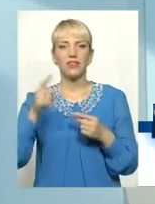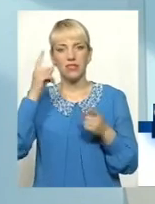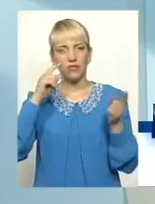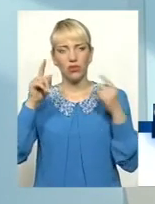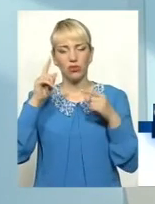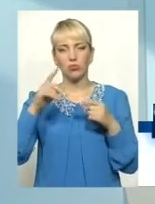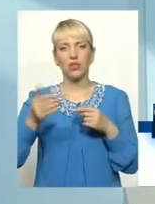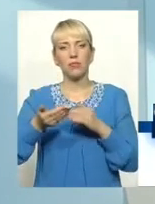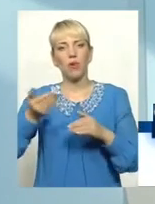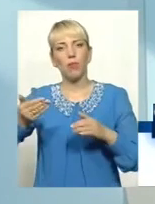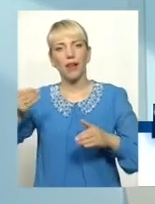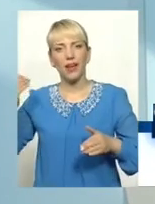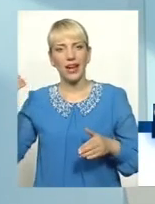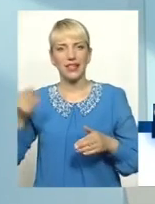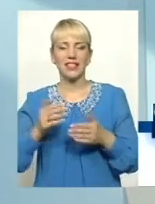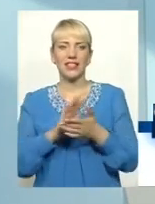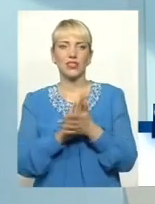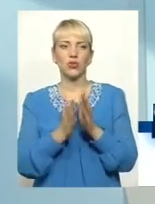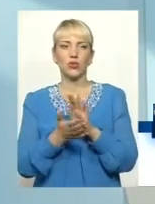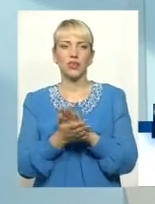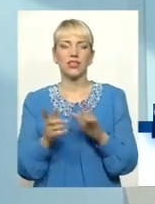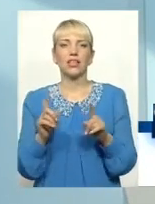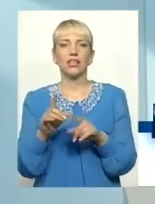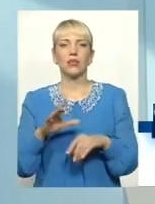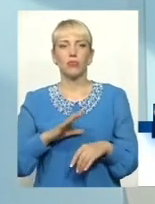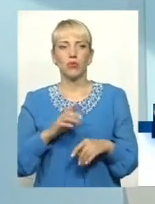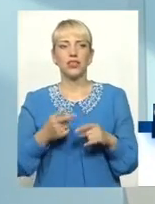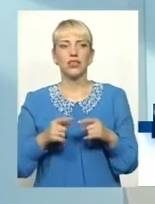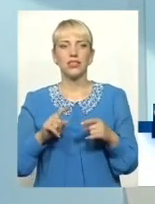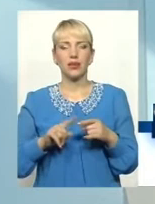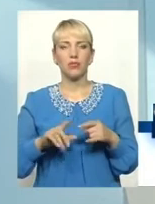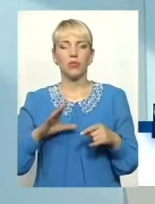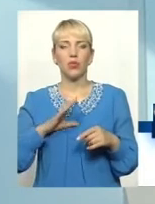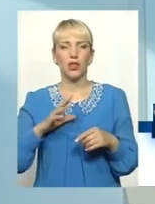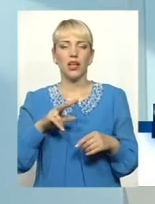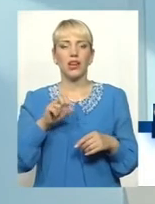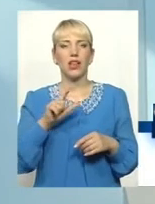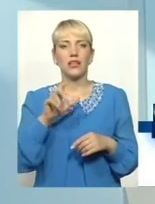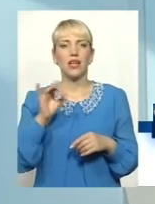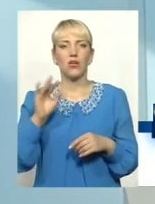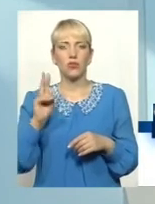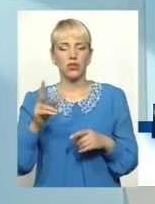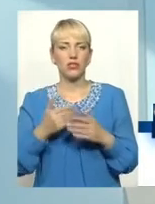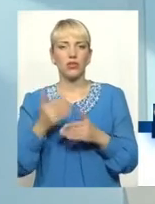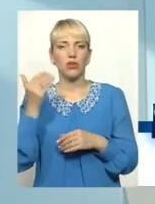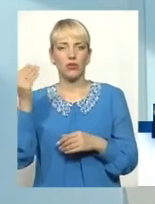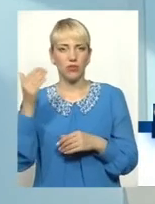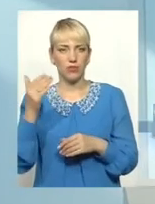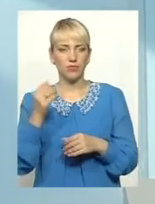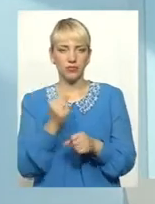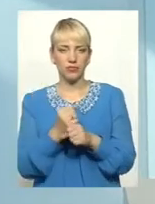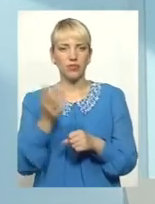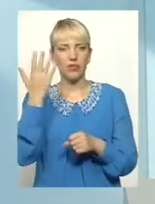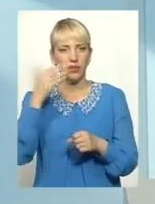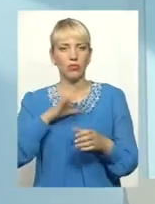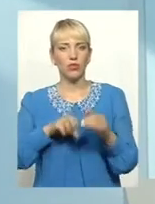були приватного підприємця Мазурука, тварини вибігали і вони далеко не тікали. Але все